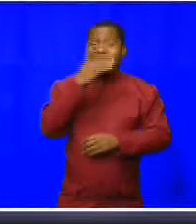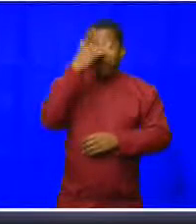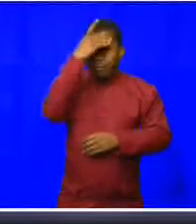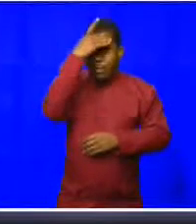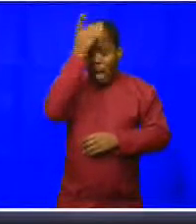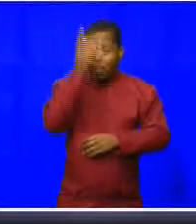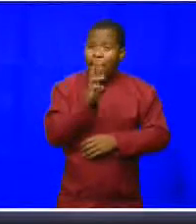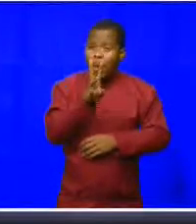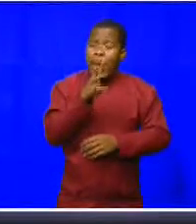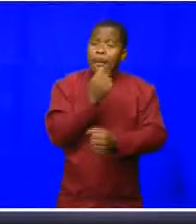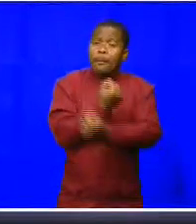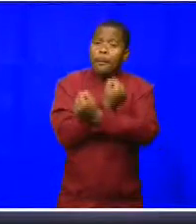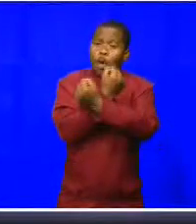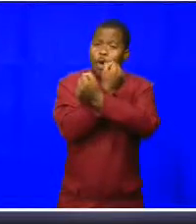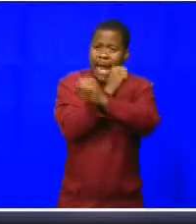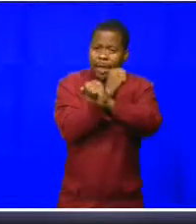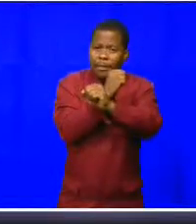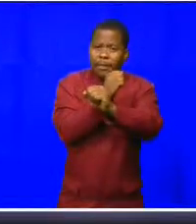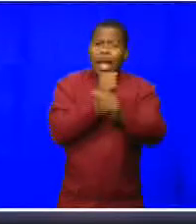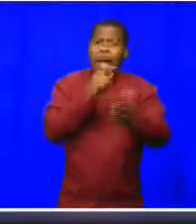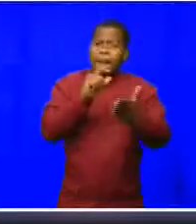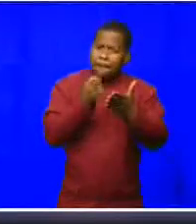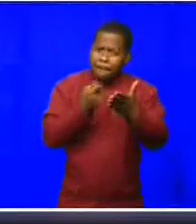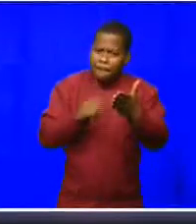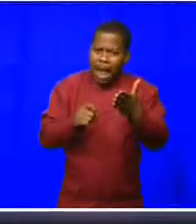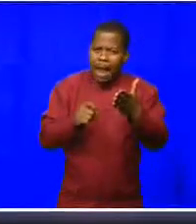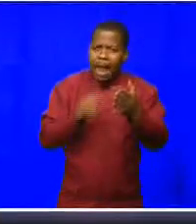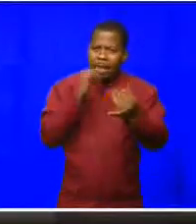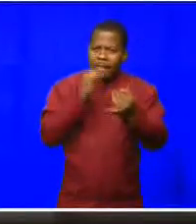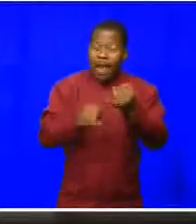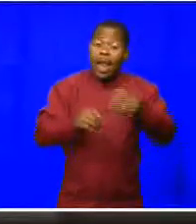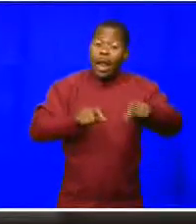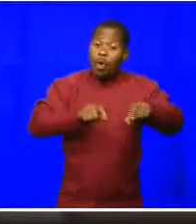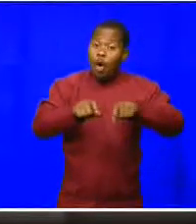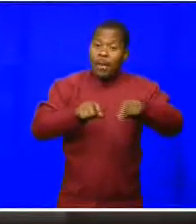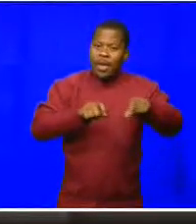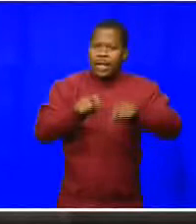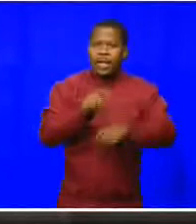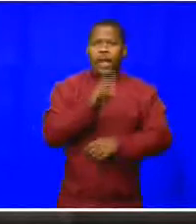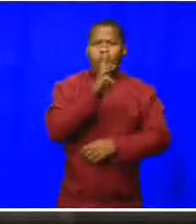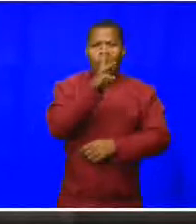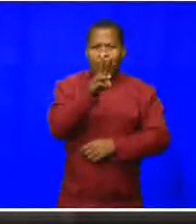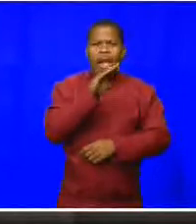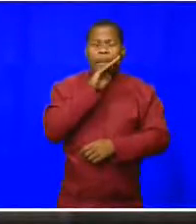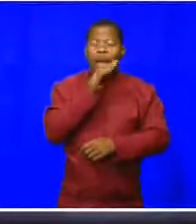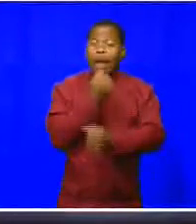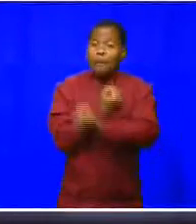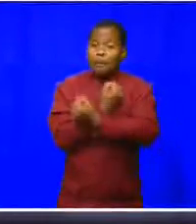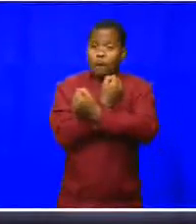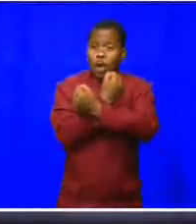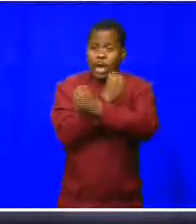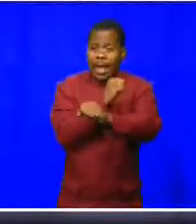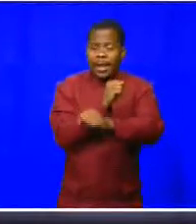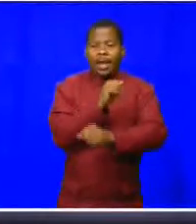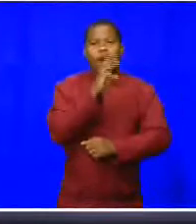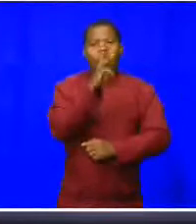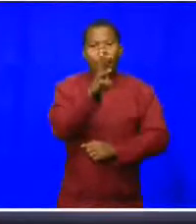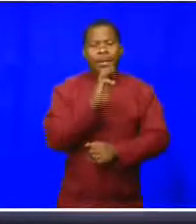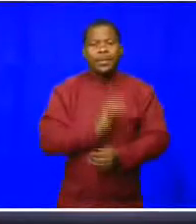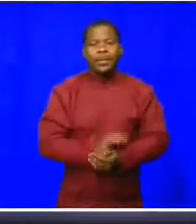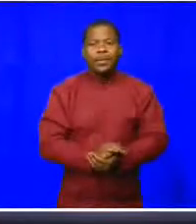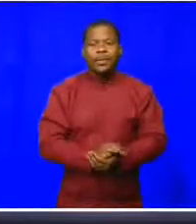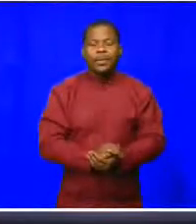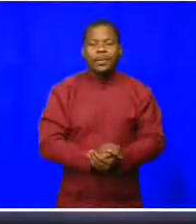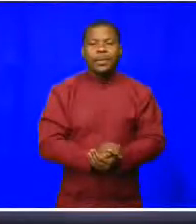baqhubeke babhale abanike loko kuvikeleka ukuthi bangeke baphadamiseke basabhala letho thundo tabo.